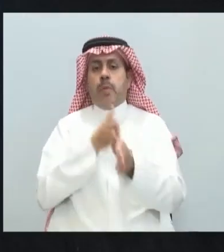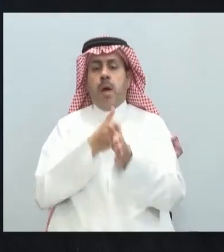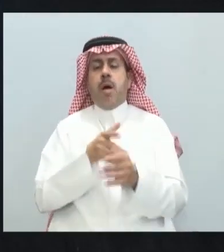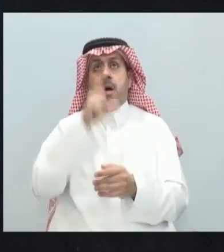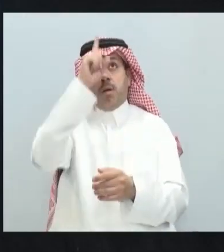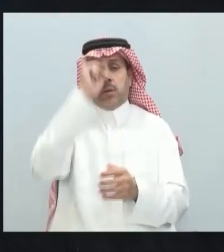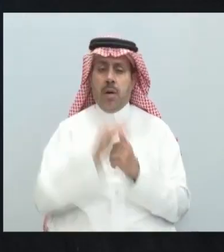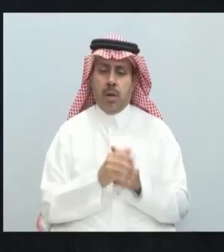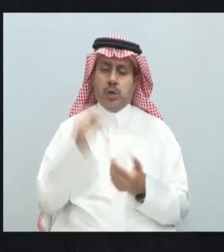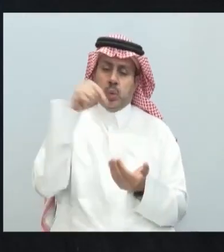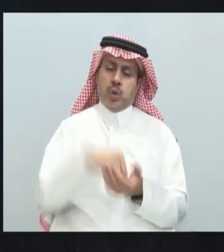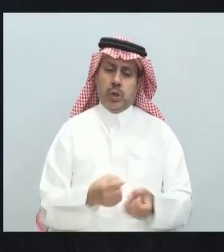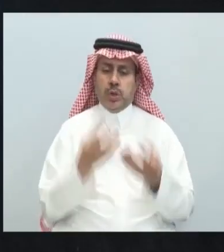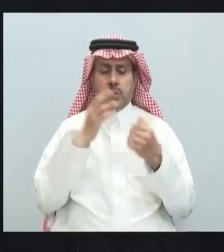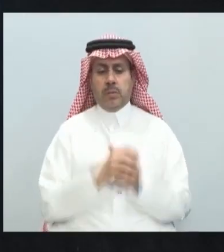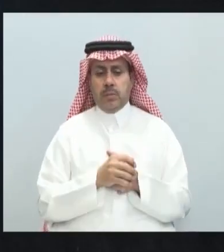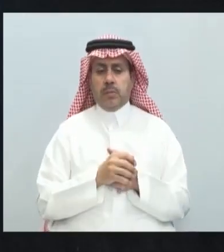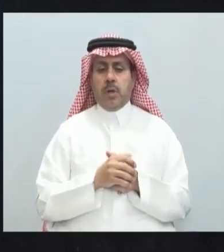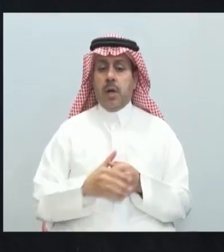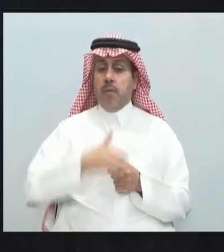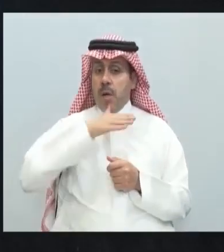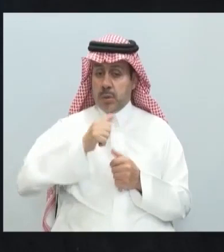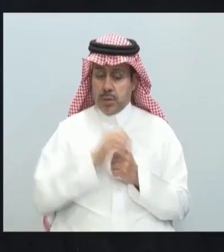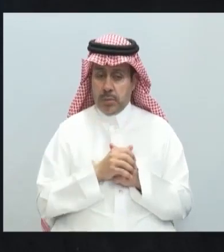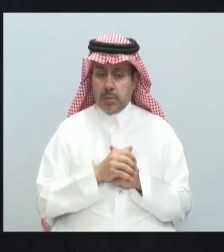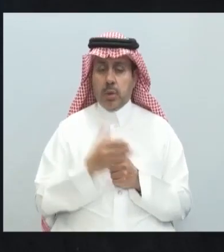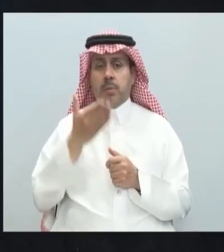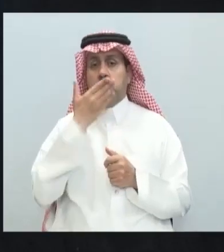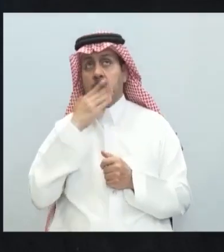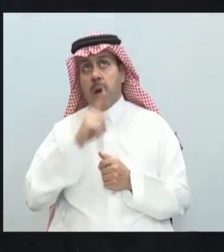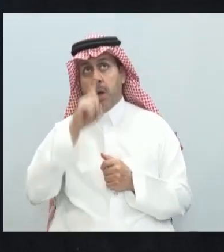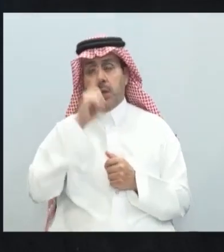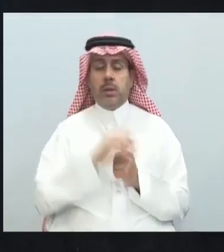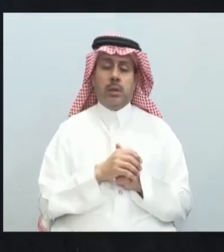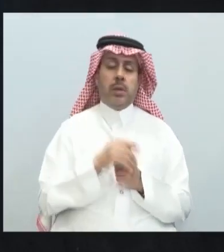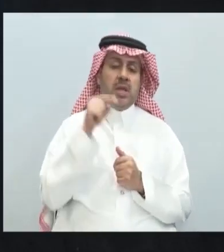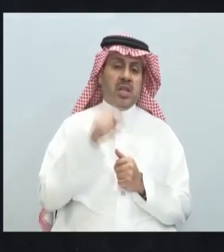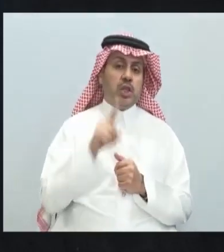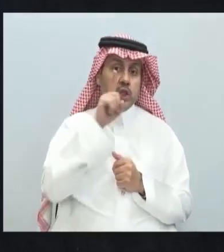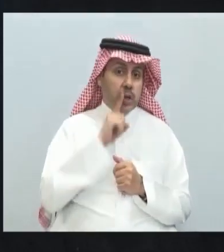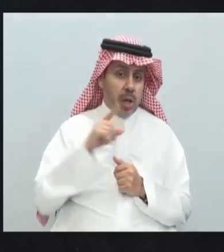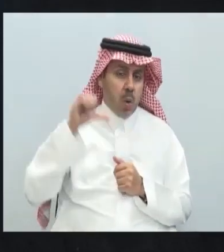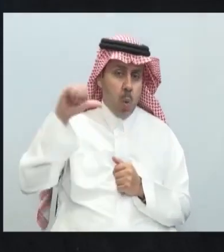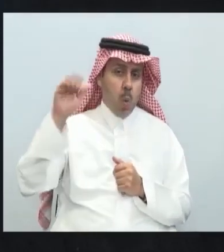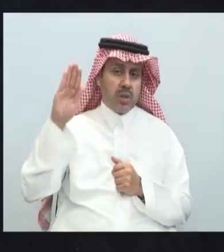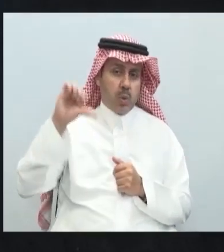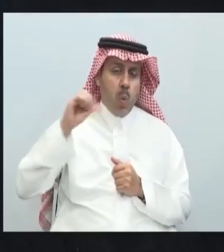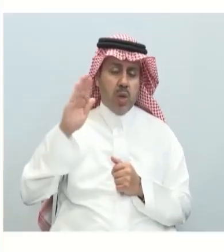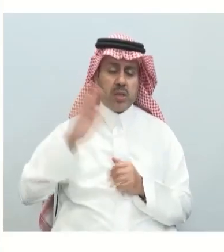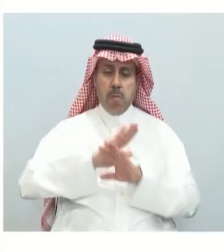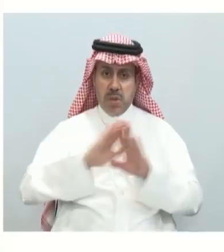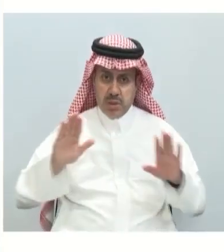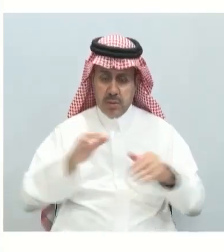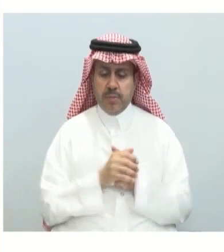عليه وسلم الحمد لله الذي جعل كيده في الوسوسه فهو يوسوس ويزين لبني ادم